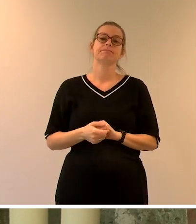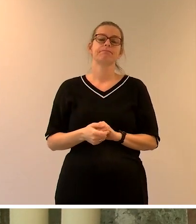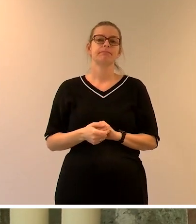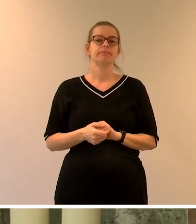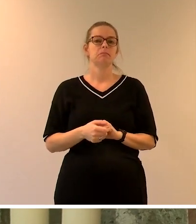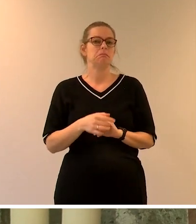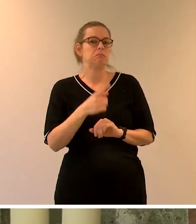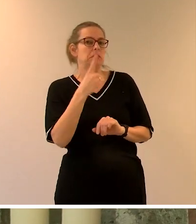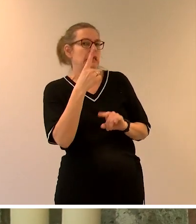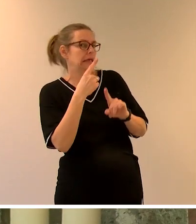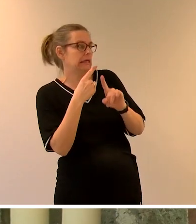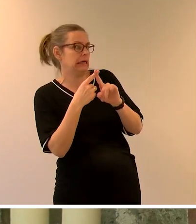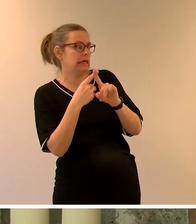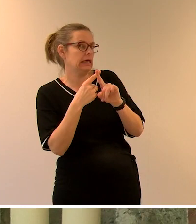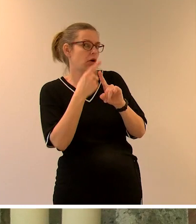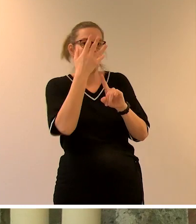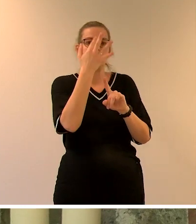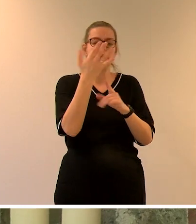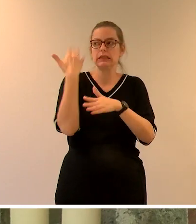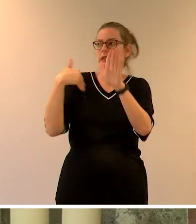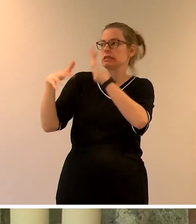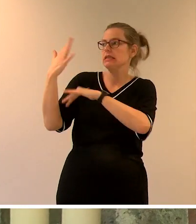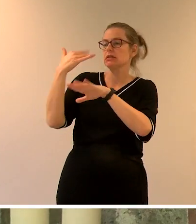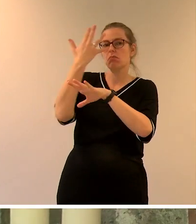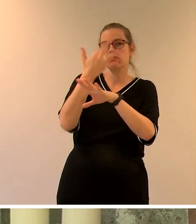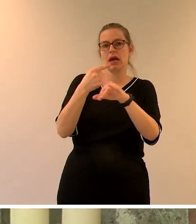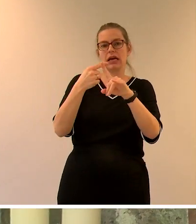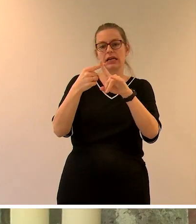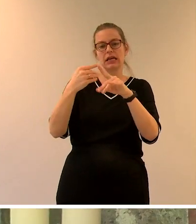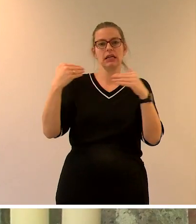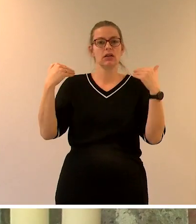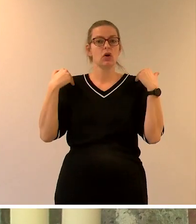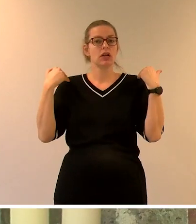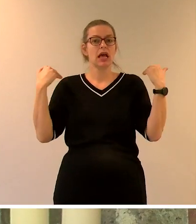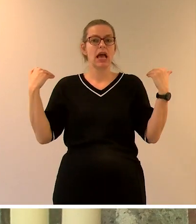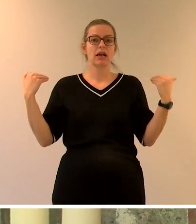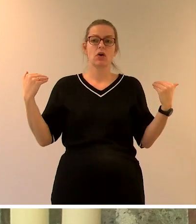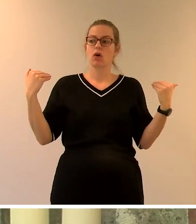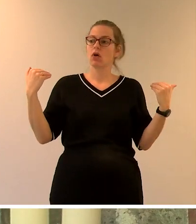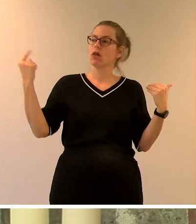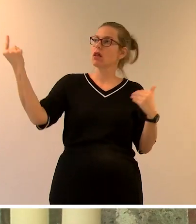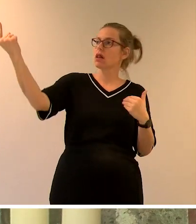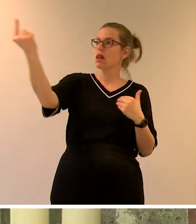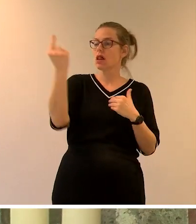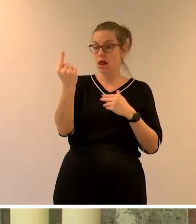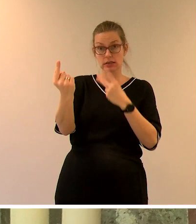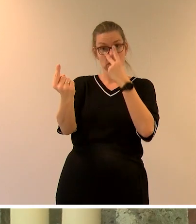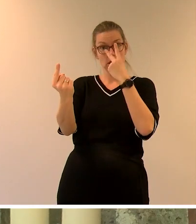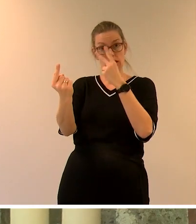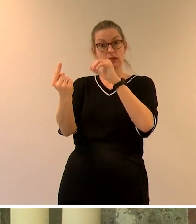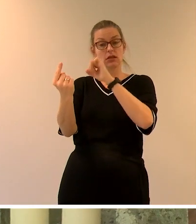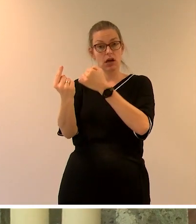één keer of een paar keer in de geschiedenis laat zo'n engel zich zien. En hij